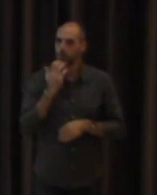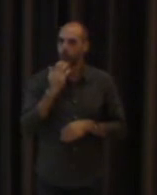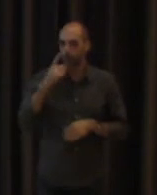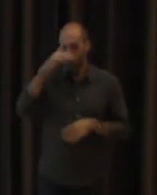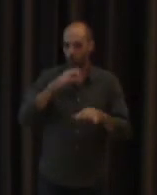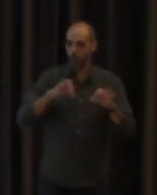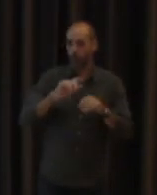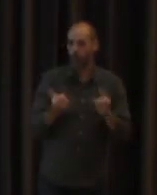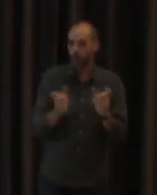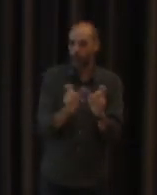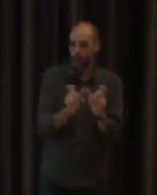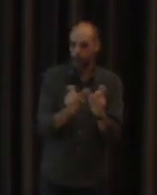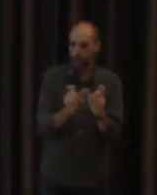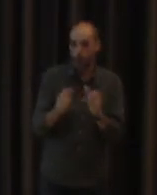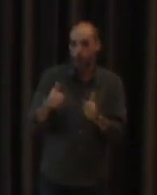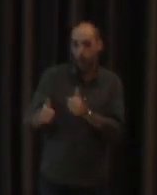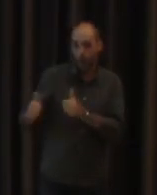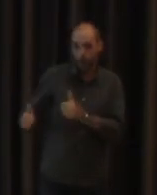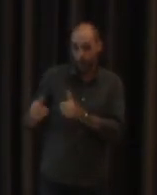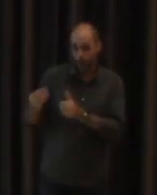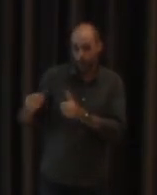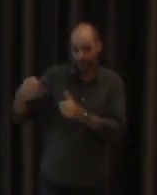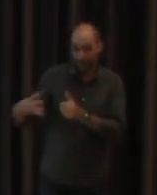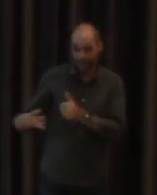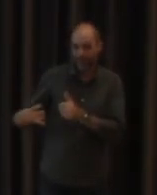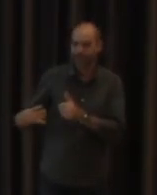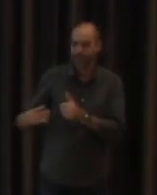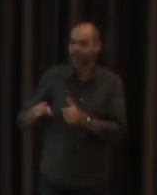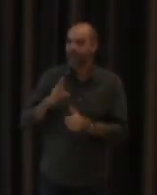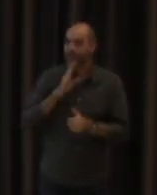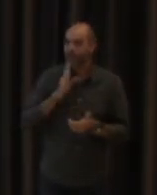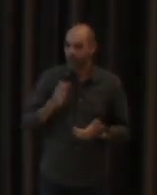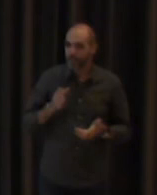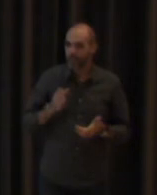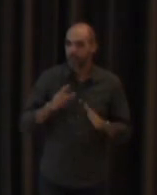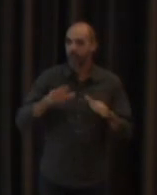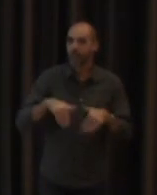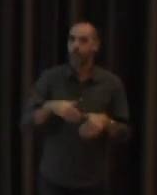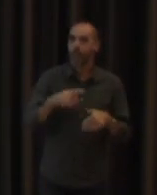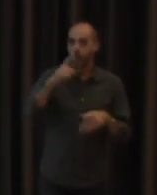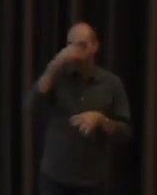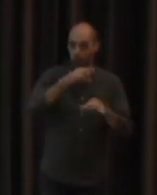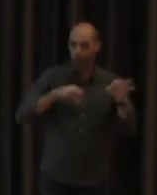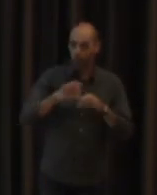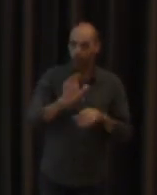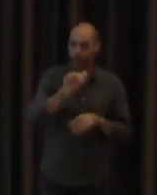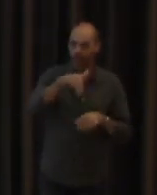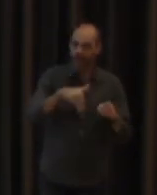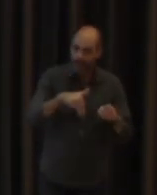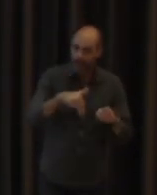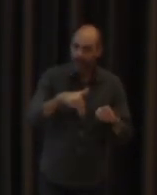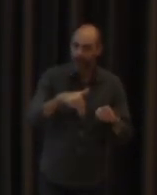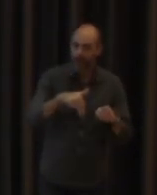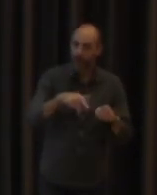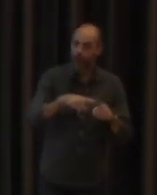complement del nom, tingui tants competidors fa que les oracions amb el pronomen no se sentin com a pròpies